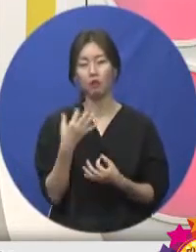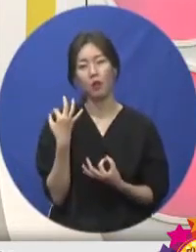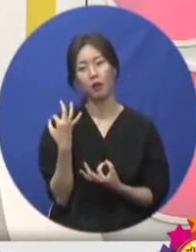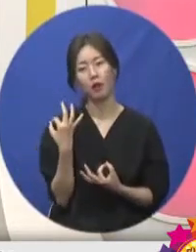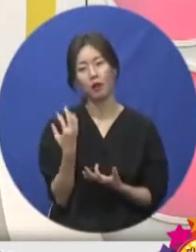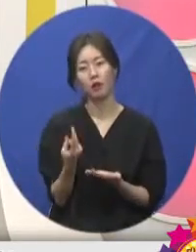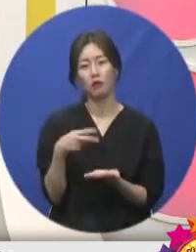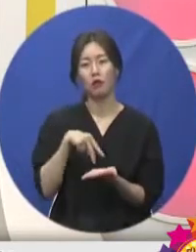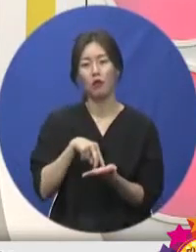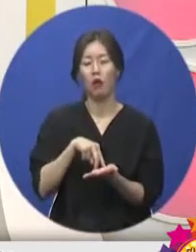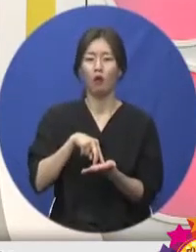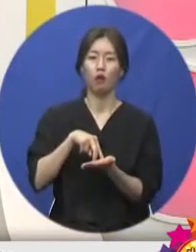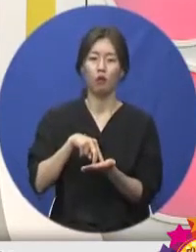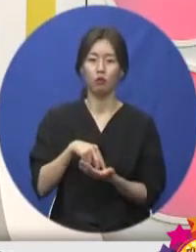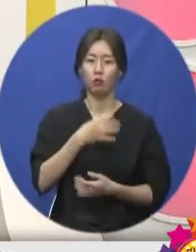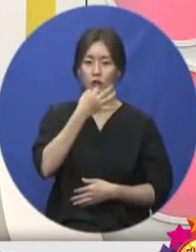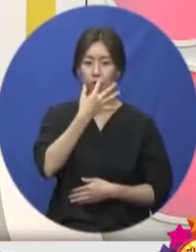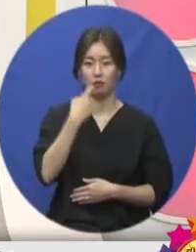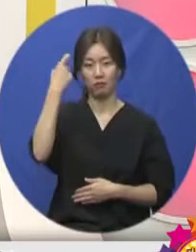안 일어나지고 그러잖아요.